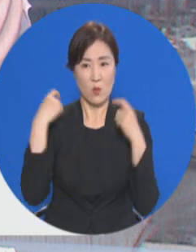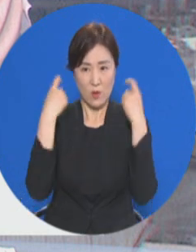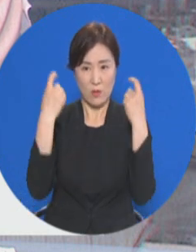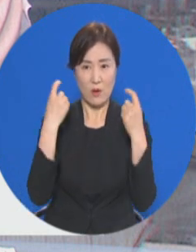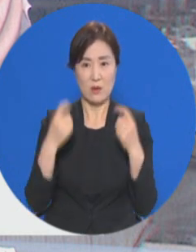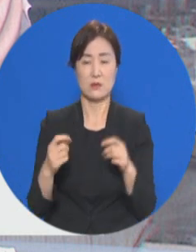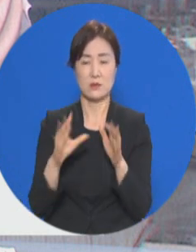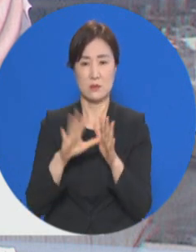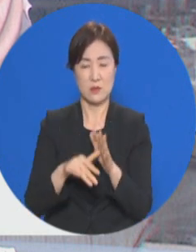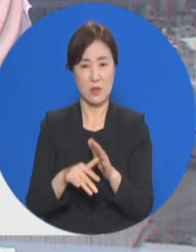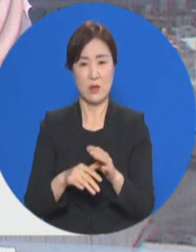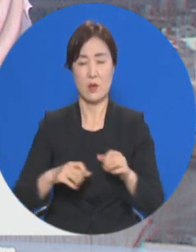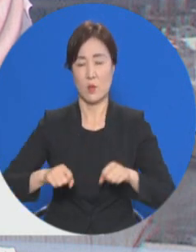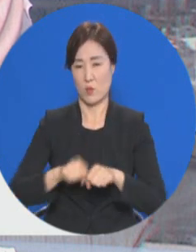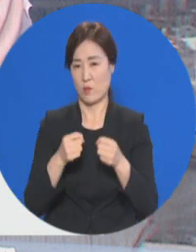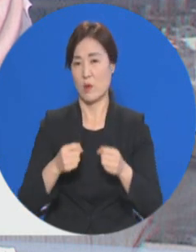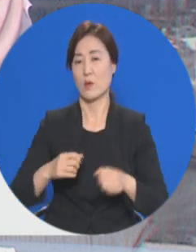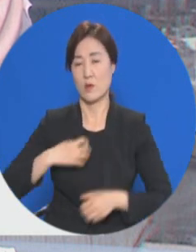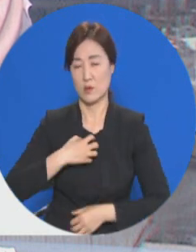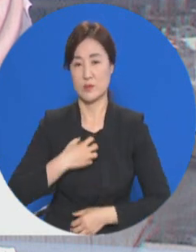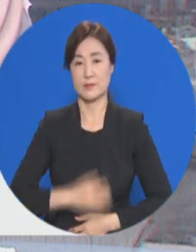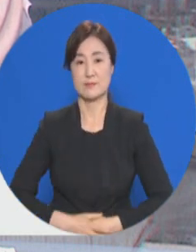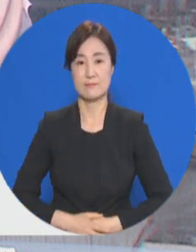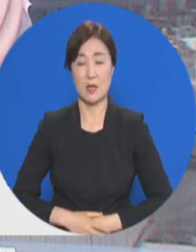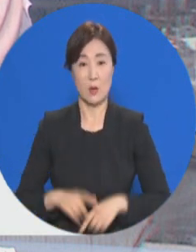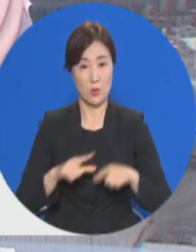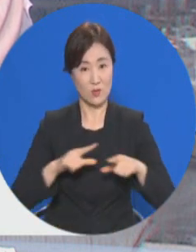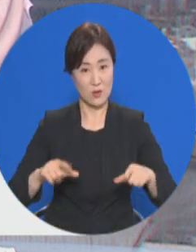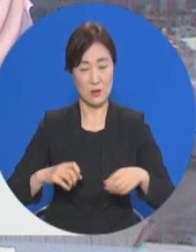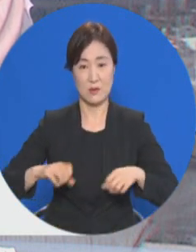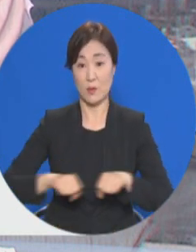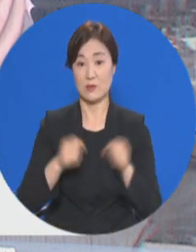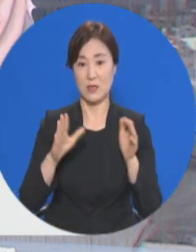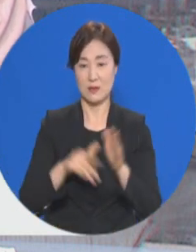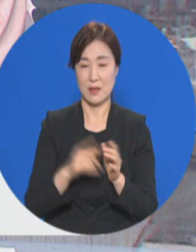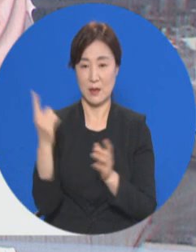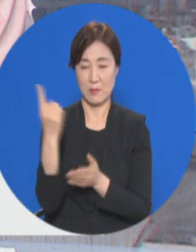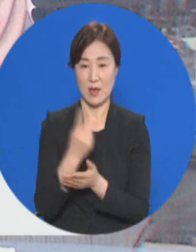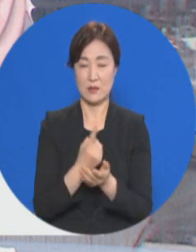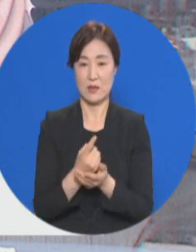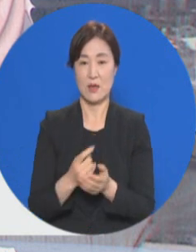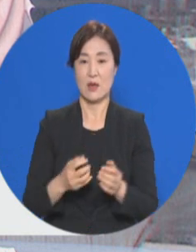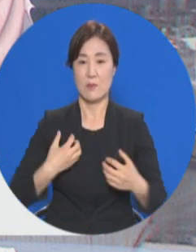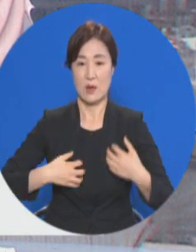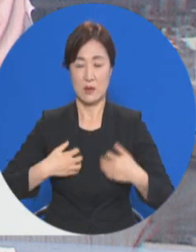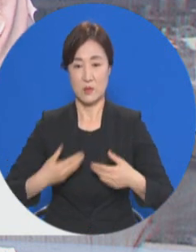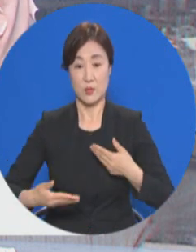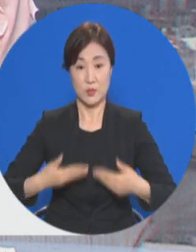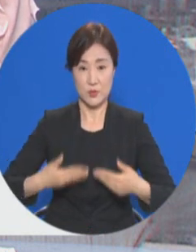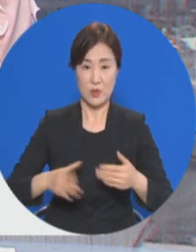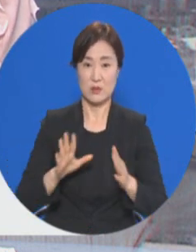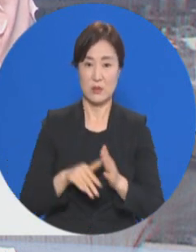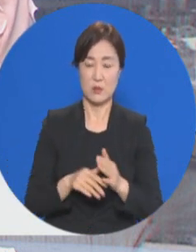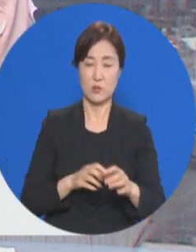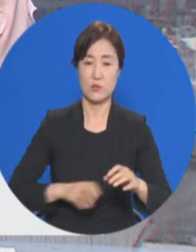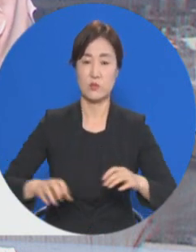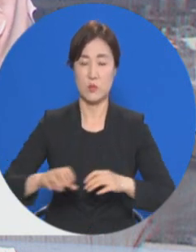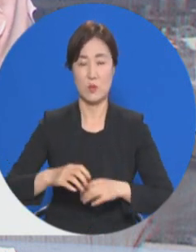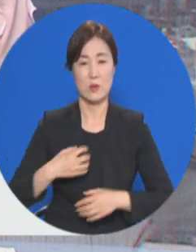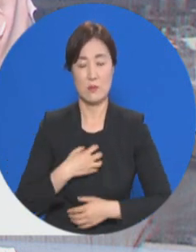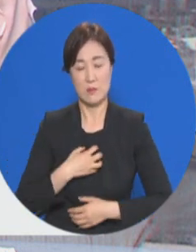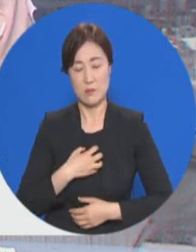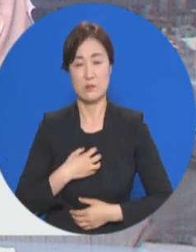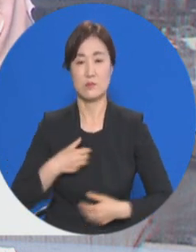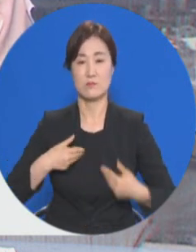없습니다. 네, 평소 같으면 성수기를 앞두고 관광객 맞이에 분주해야 할 지역민들의 마음이 착잡합니다.